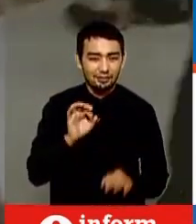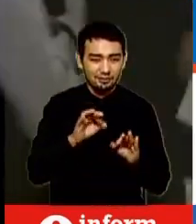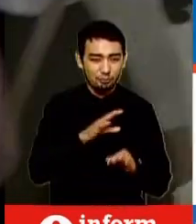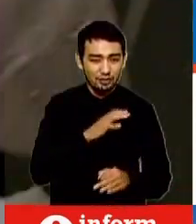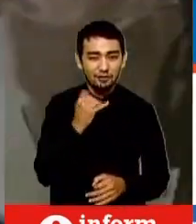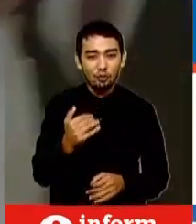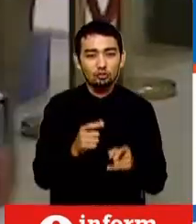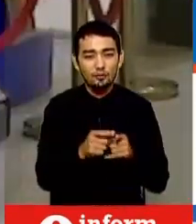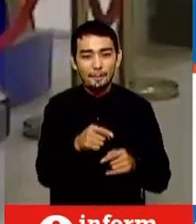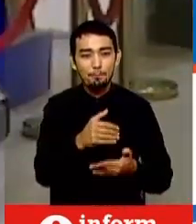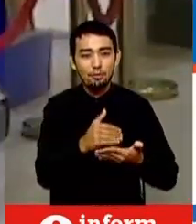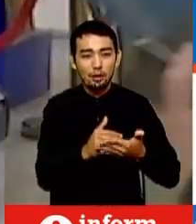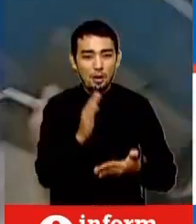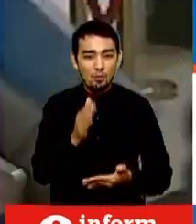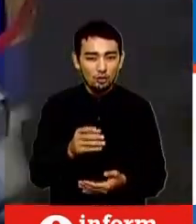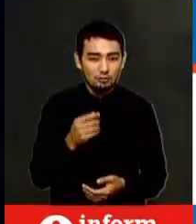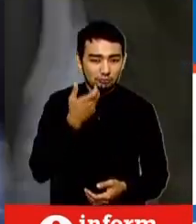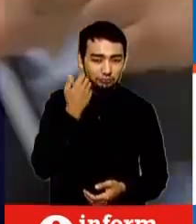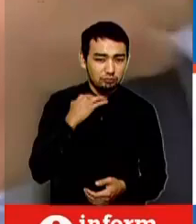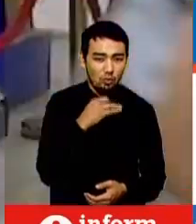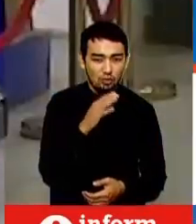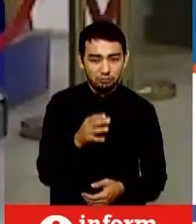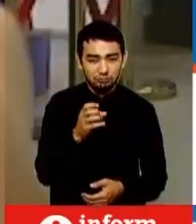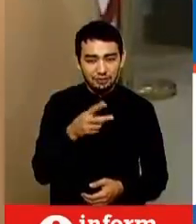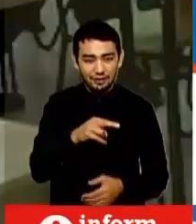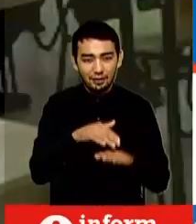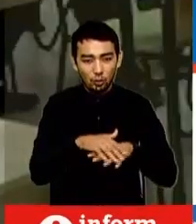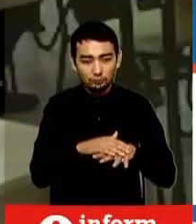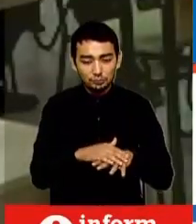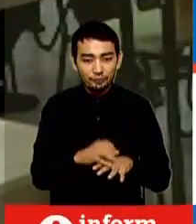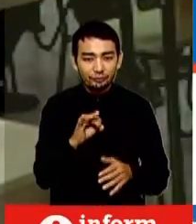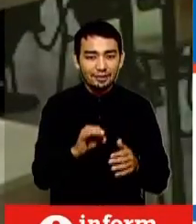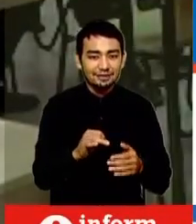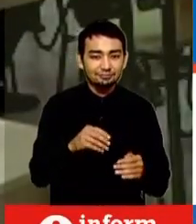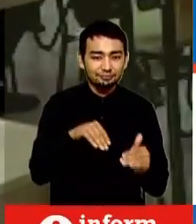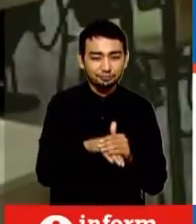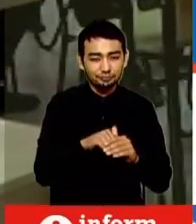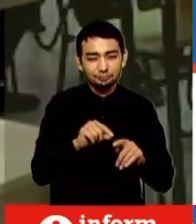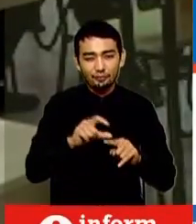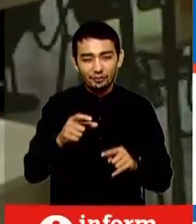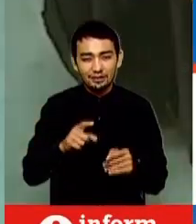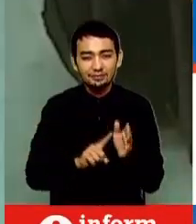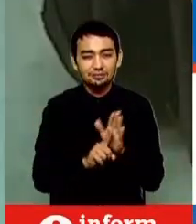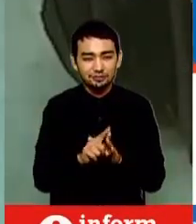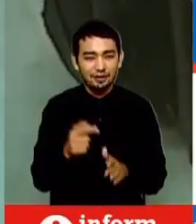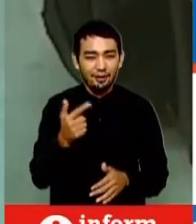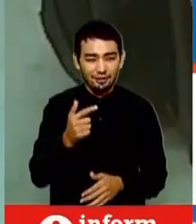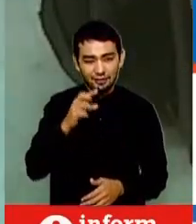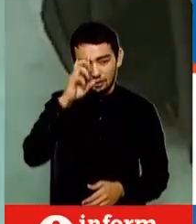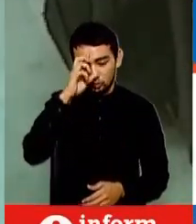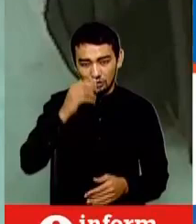его словам, эта программа будет иметь необходимые стимулы для граждан. Стартовый образовательный капитал будет гарантирован